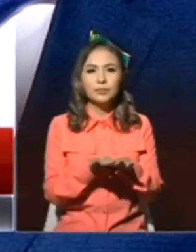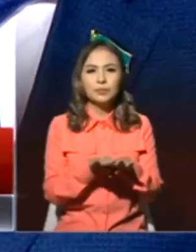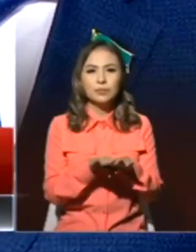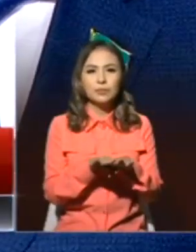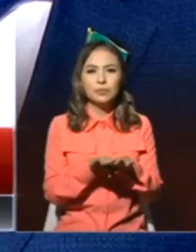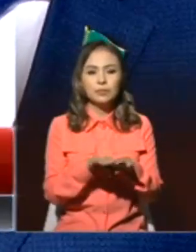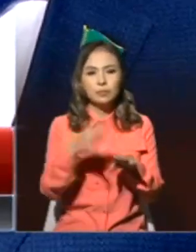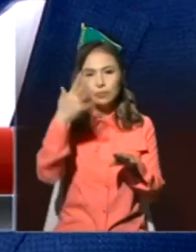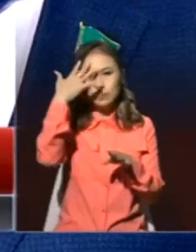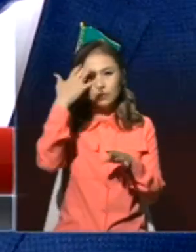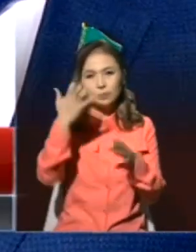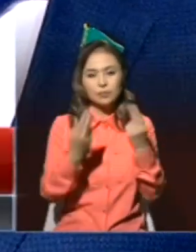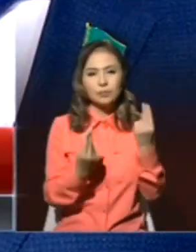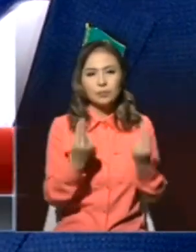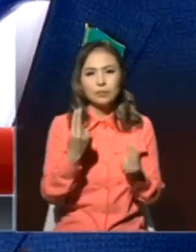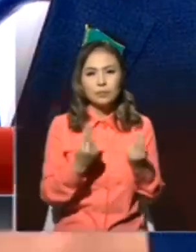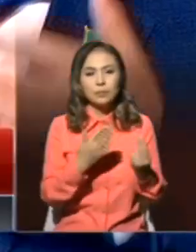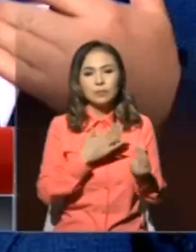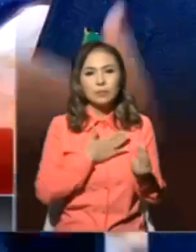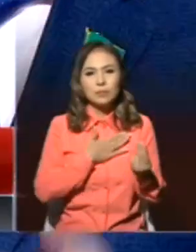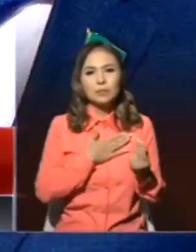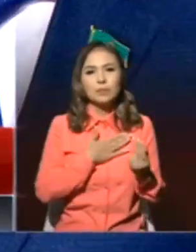жаңағы құмар ойынды біз